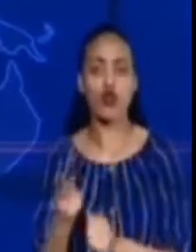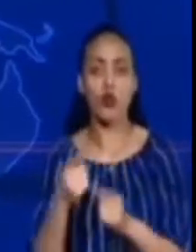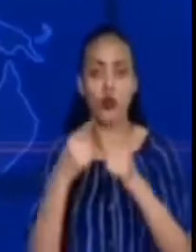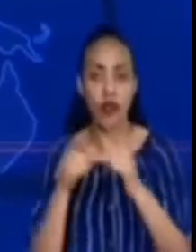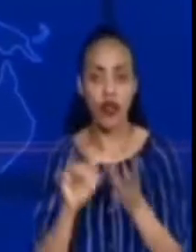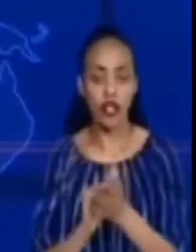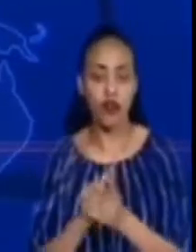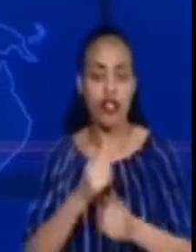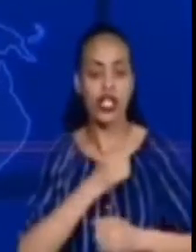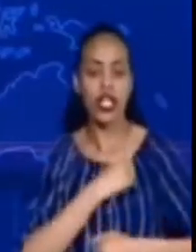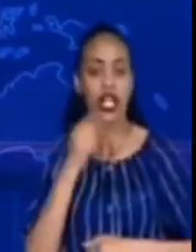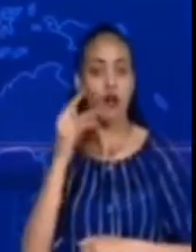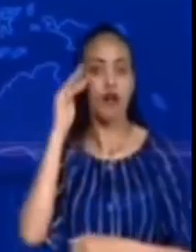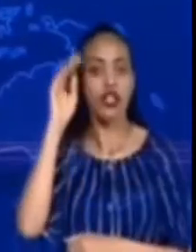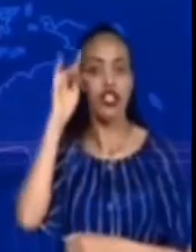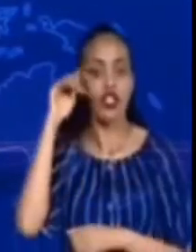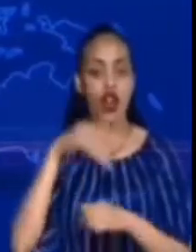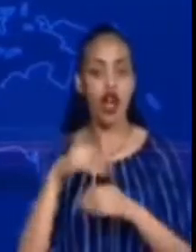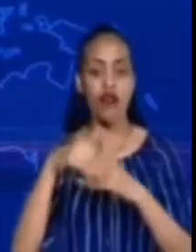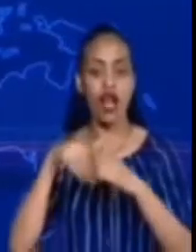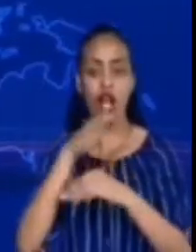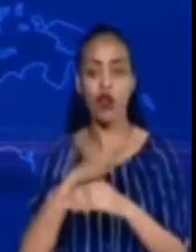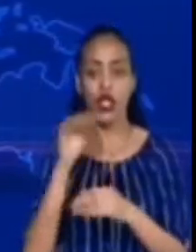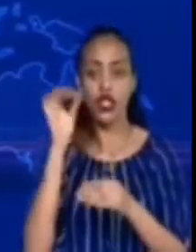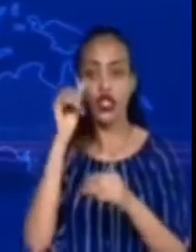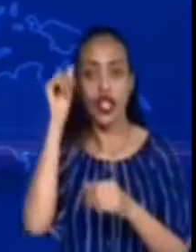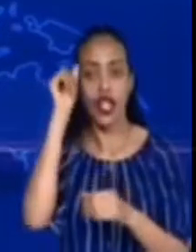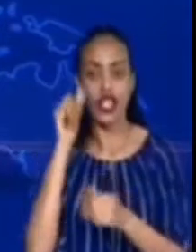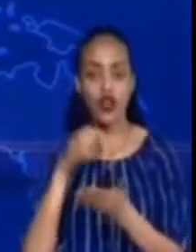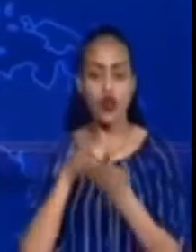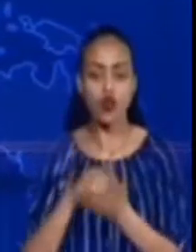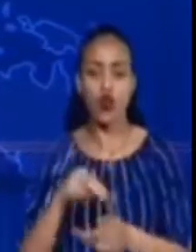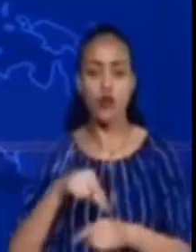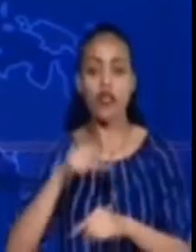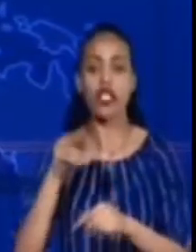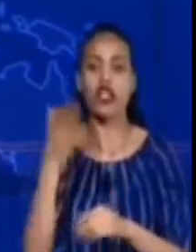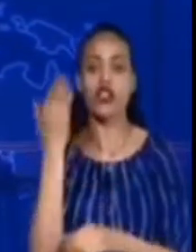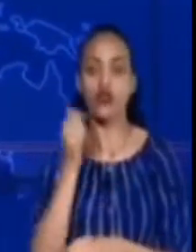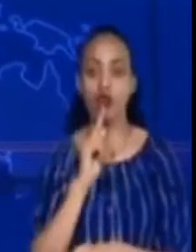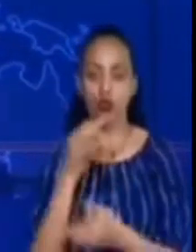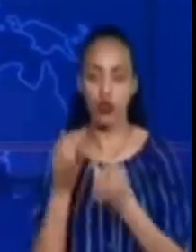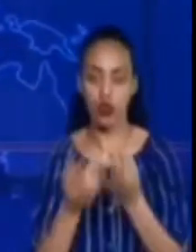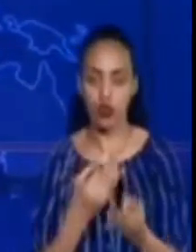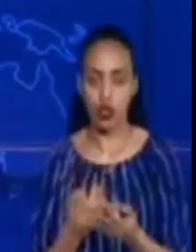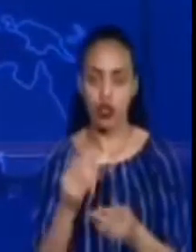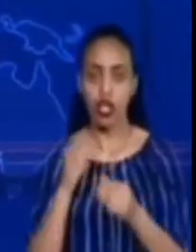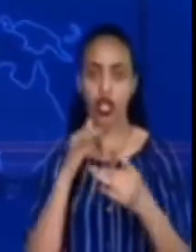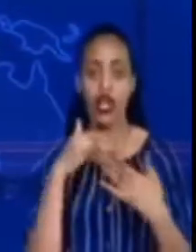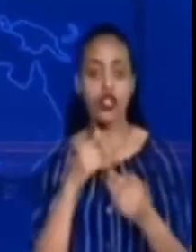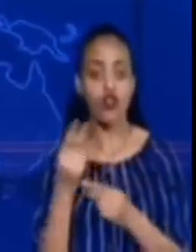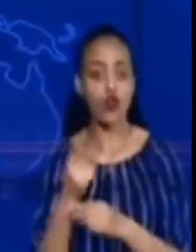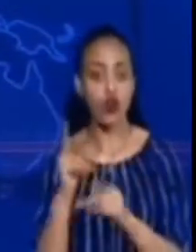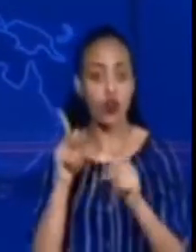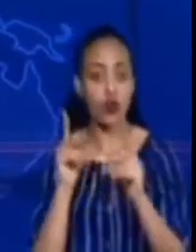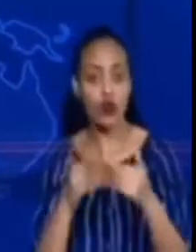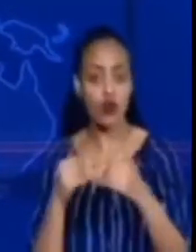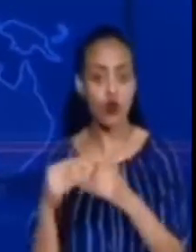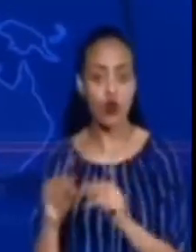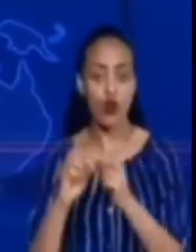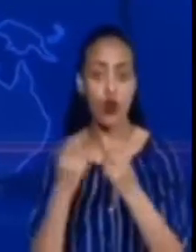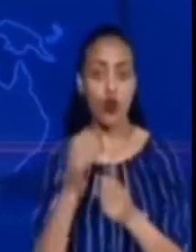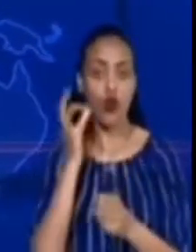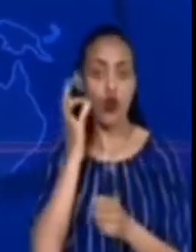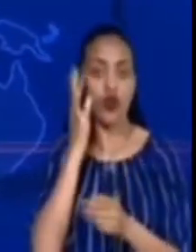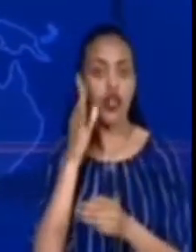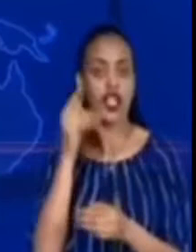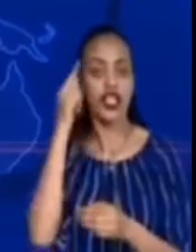እኔ ምለው ዘመድኩን የመን ነው ያለው ሶሪያ ነው ያለው? ስለ ሶሪያ ነው የሚያወራው ወይስ ስለ የመን ነው? ነደዱ ቤተ ክርስቲያን